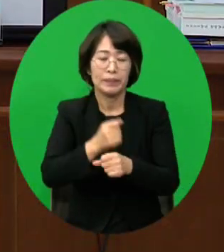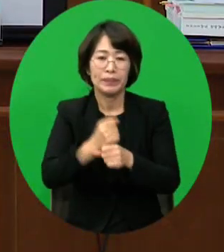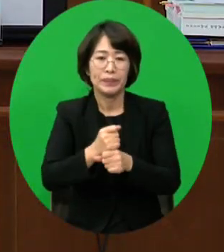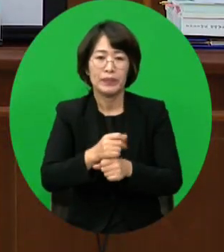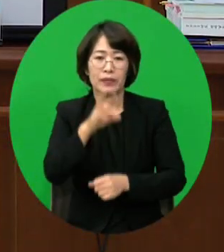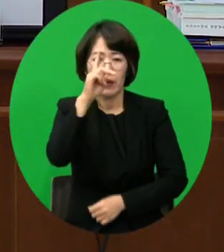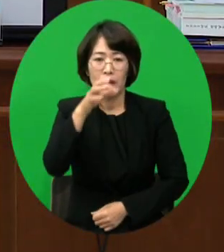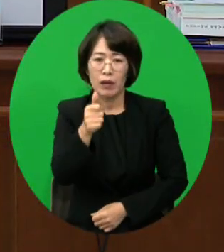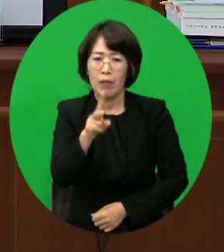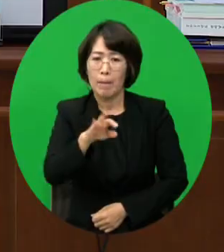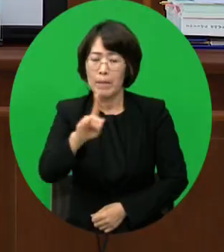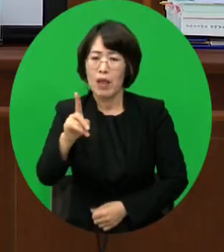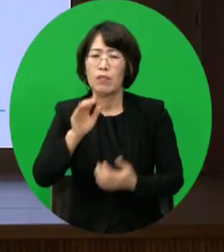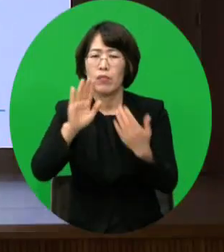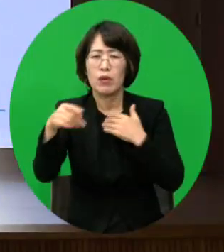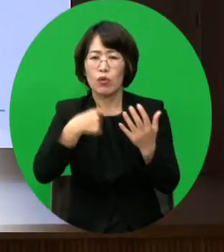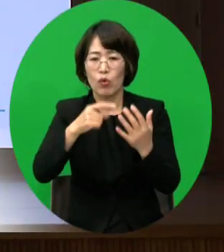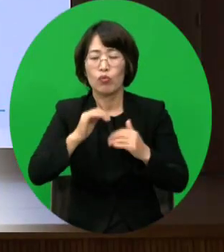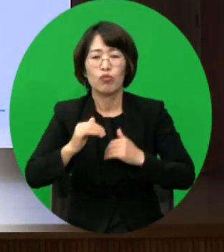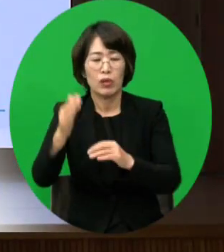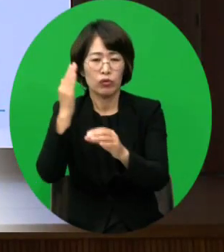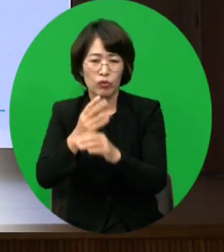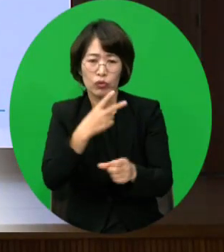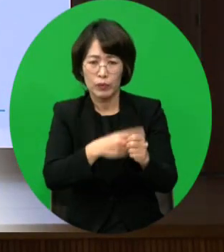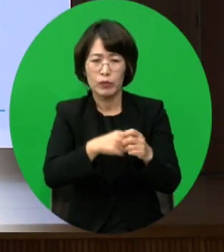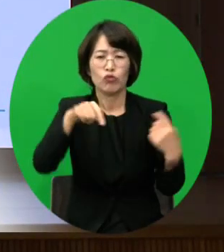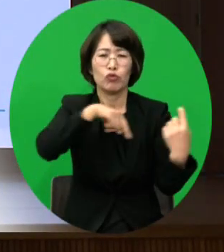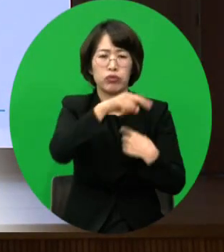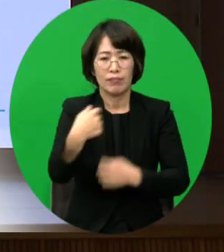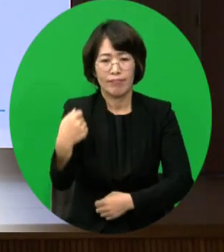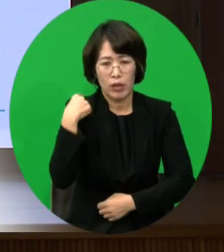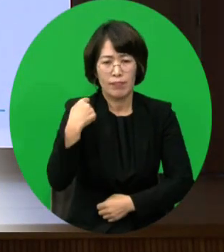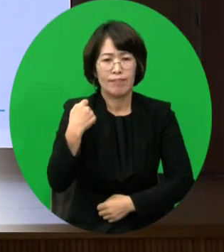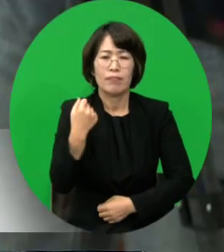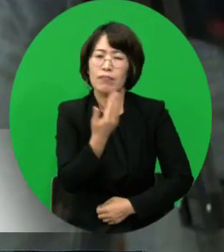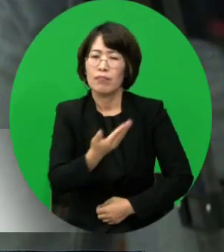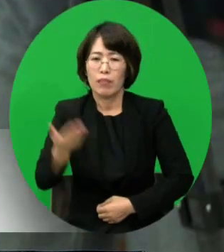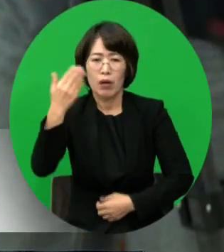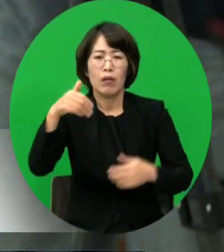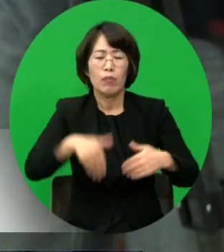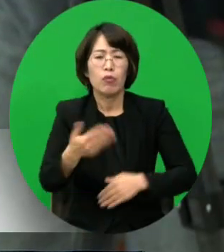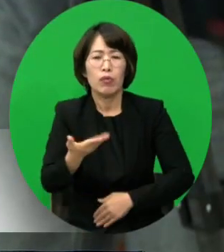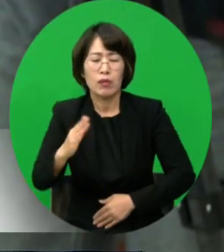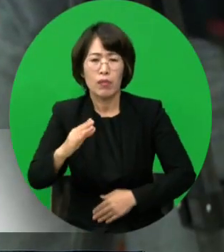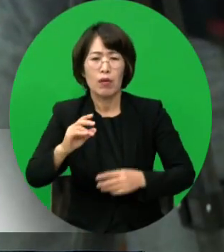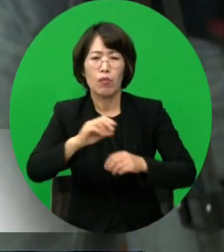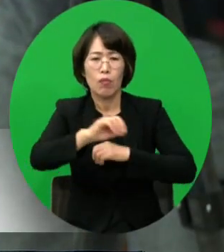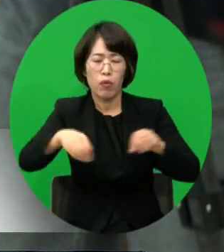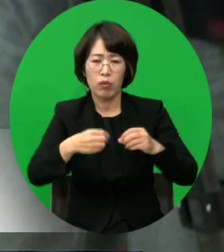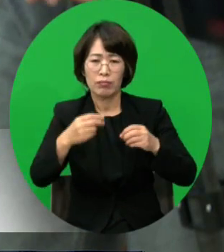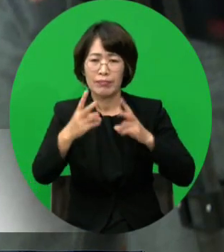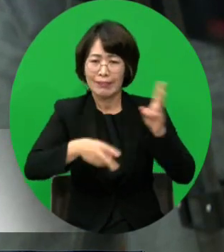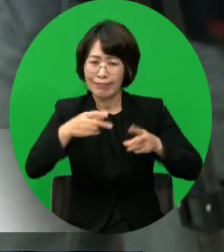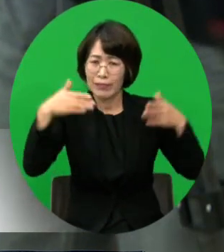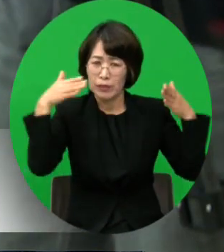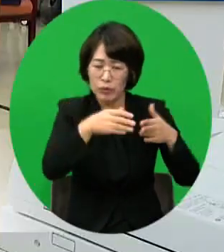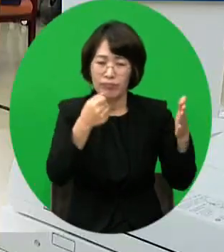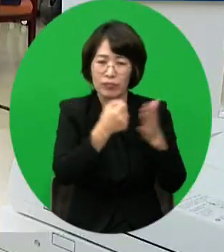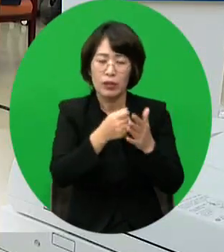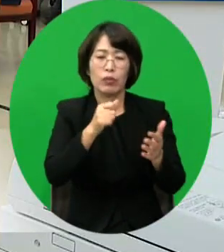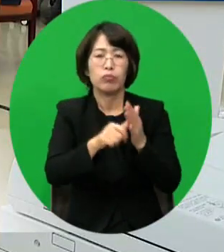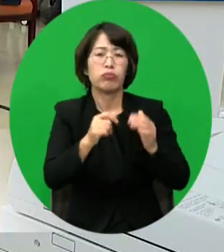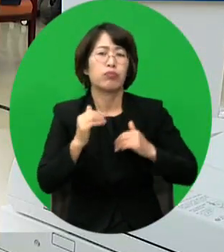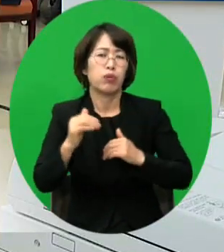박형대 의원은 미래 교육 과정에서 교사 등의 운영 능력을 높이는 것이 필요한데 사업으로만 접근하면서 물품 구매